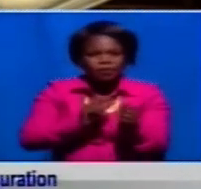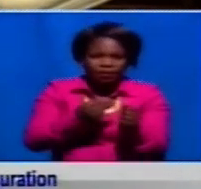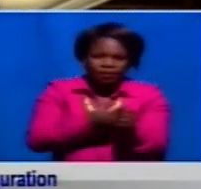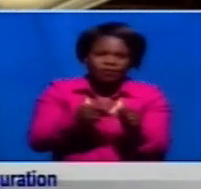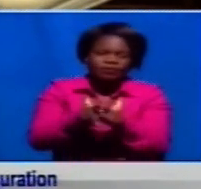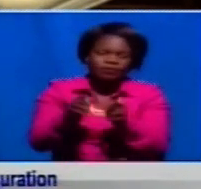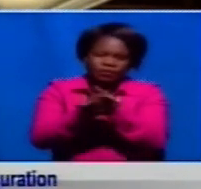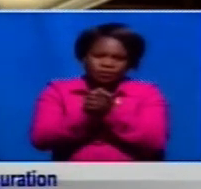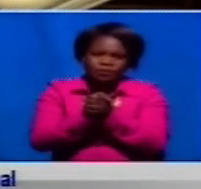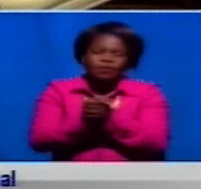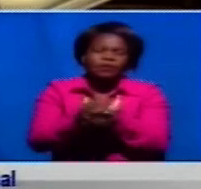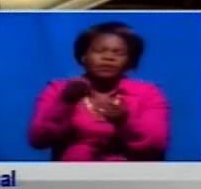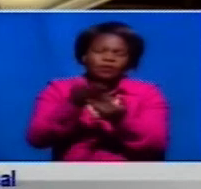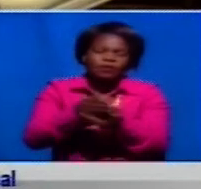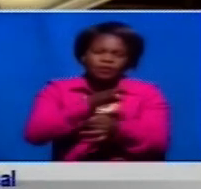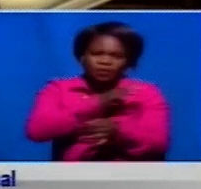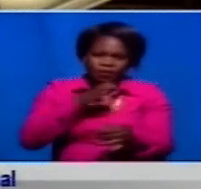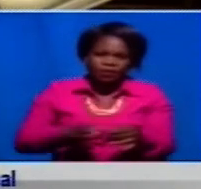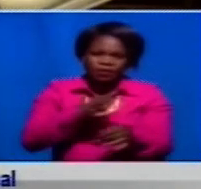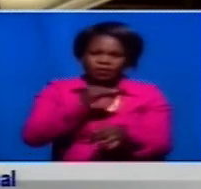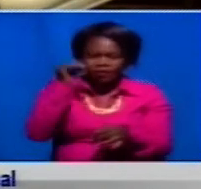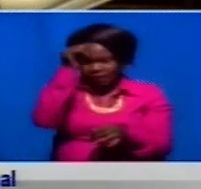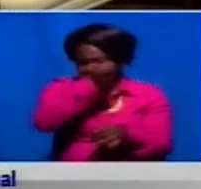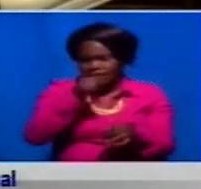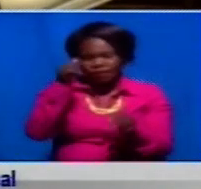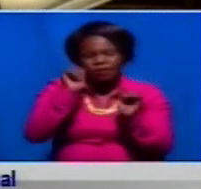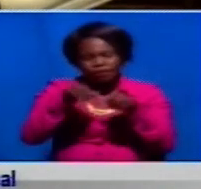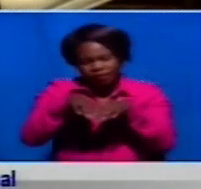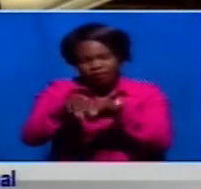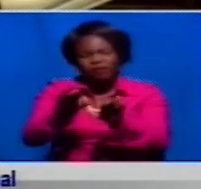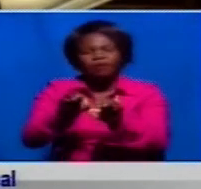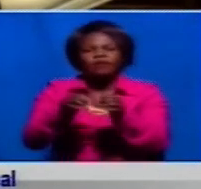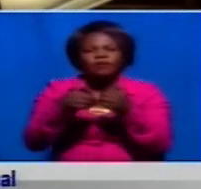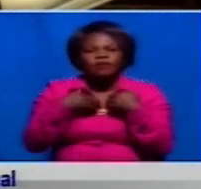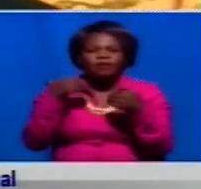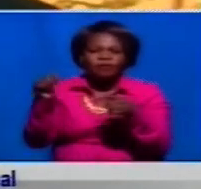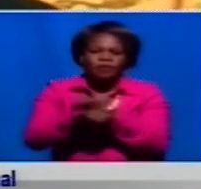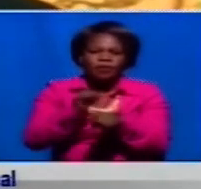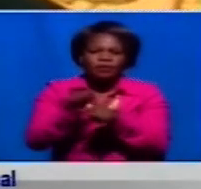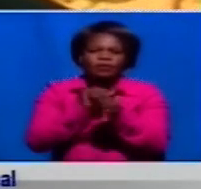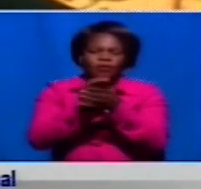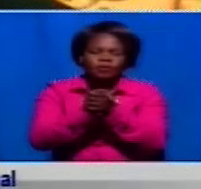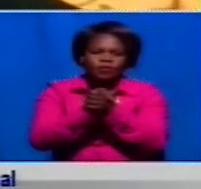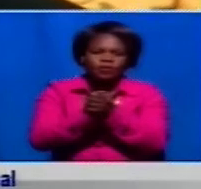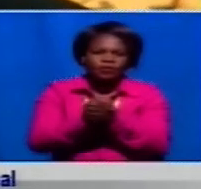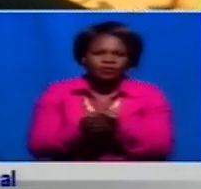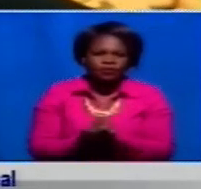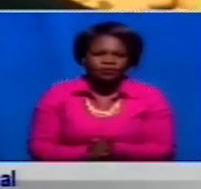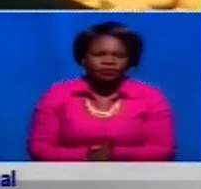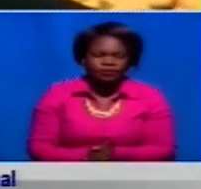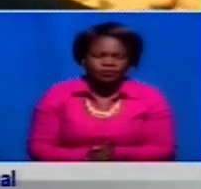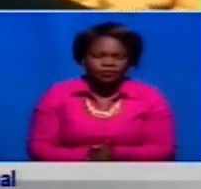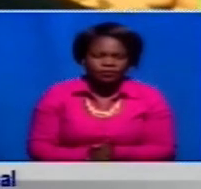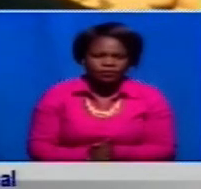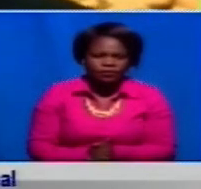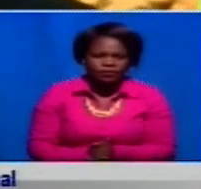between China and Africa, we can continue to enhance our practical cooperation across the board. 特别重点的是在产